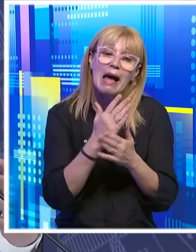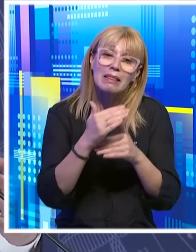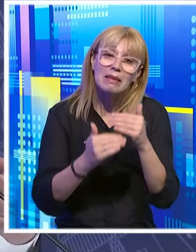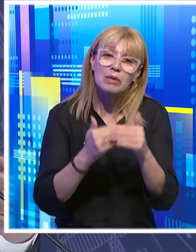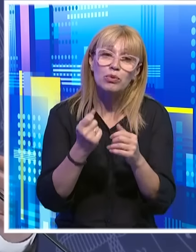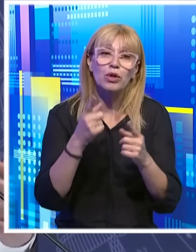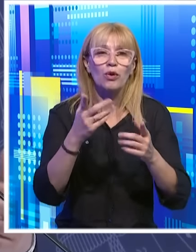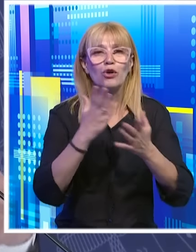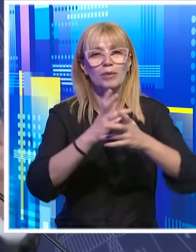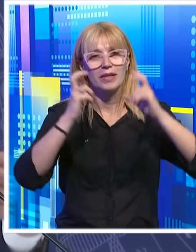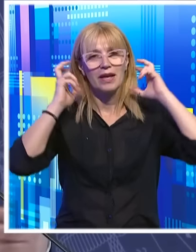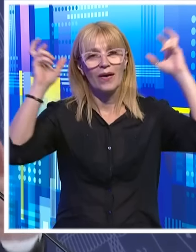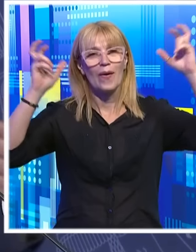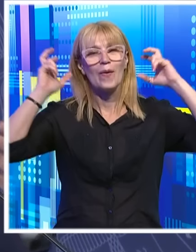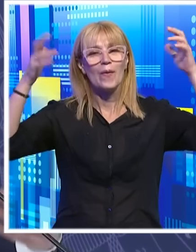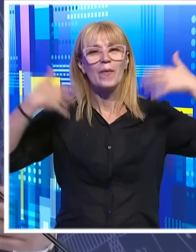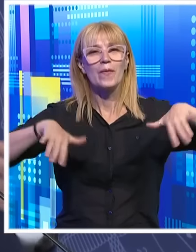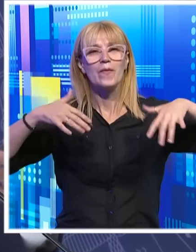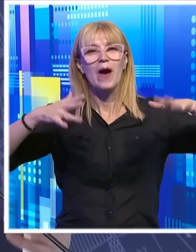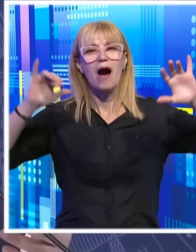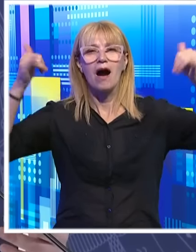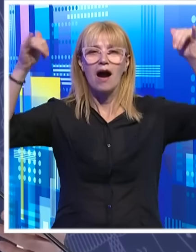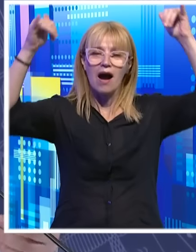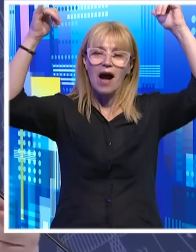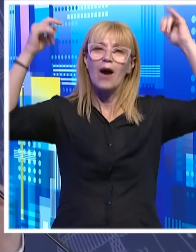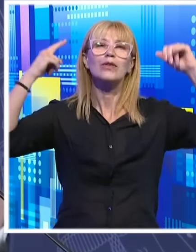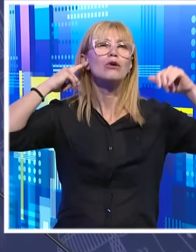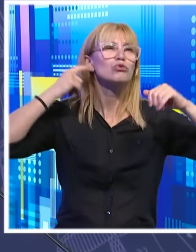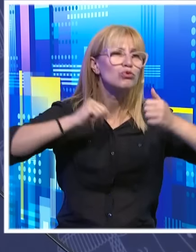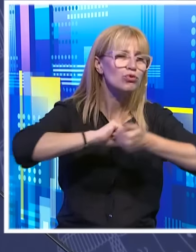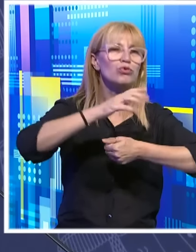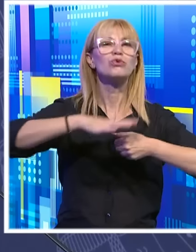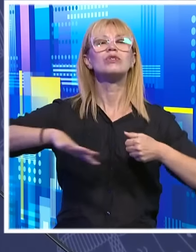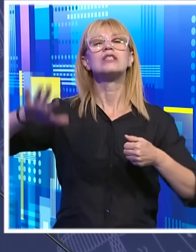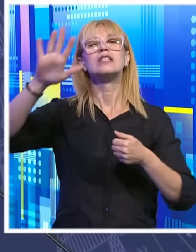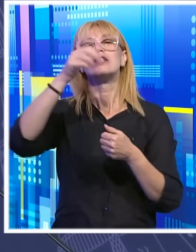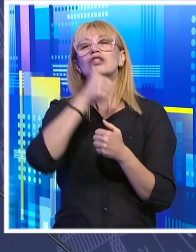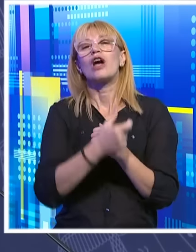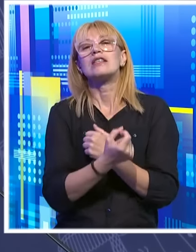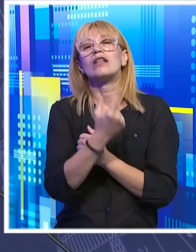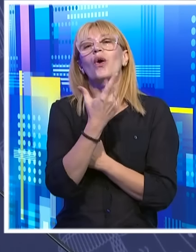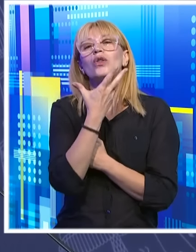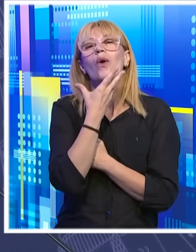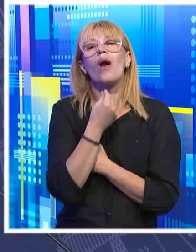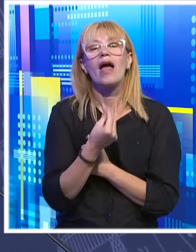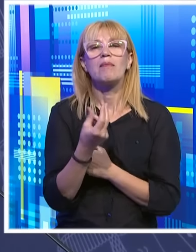fanfare, kao nešto najlepše i najbolje što ovoj zemlji može da se dogodi, ali pre toga moraju da me ubede u to.